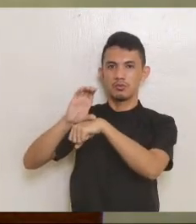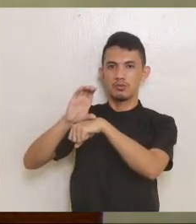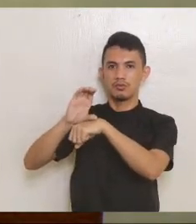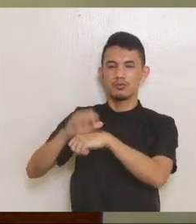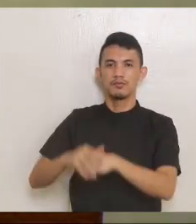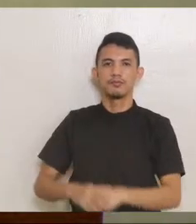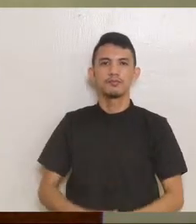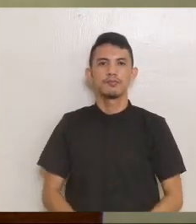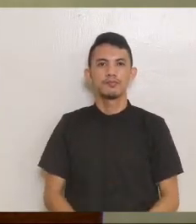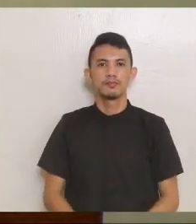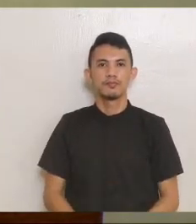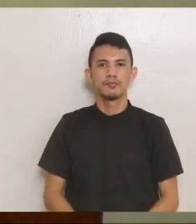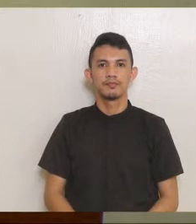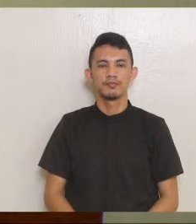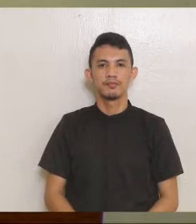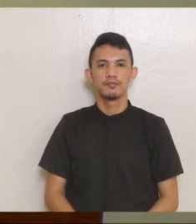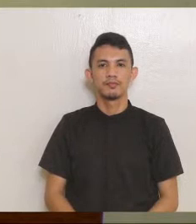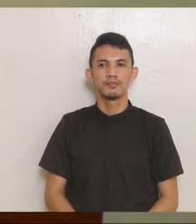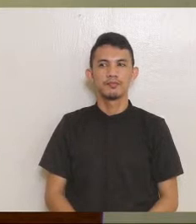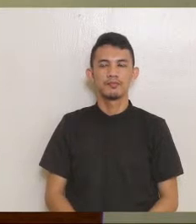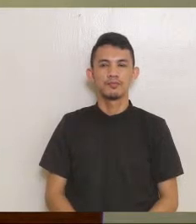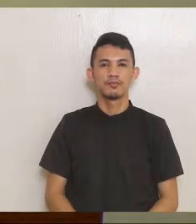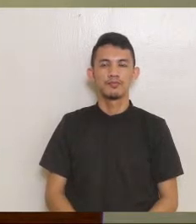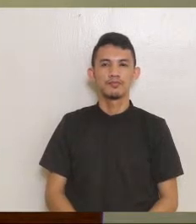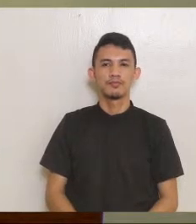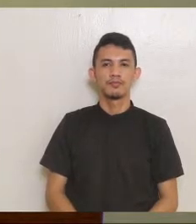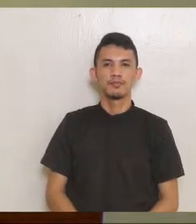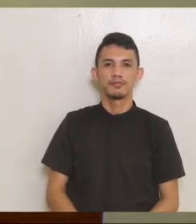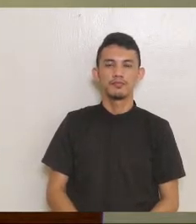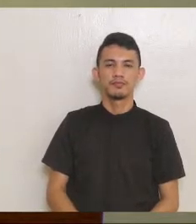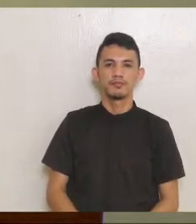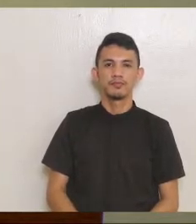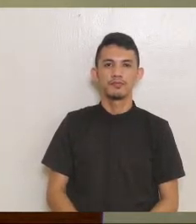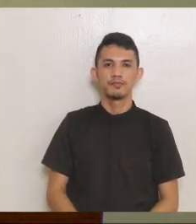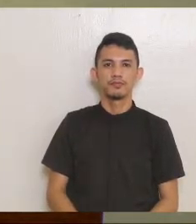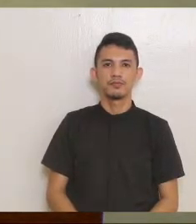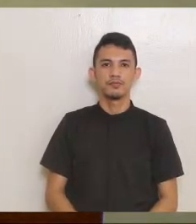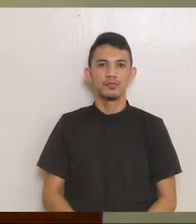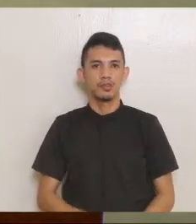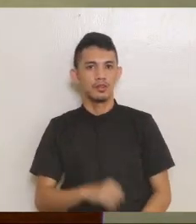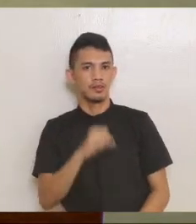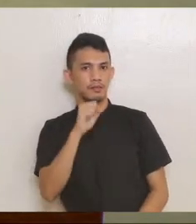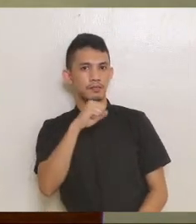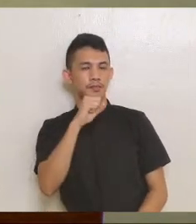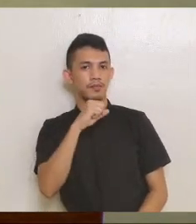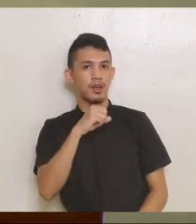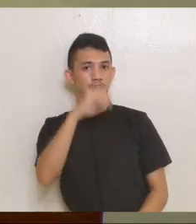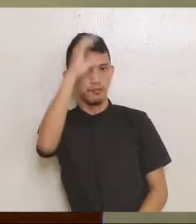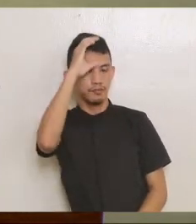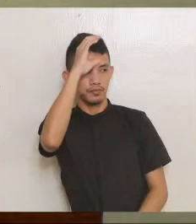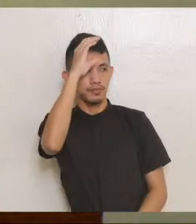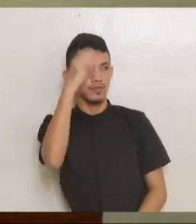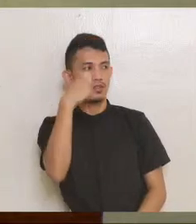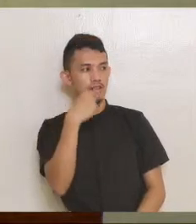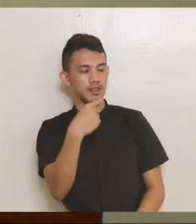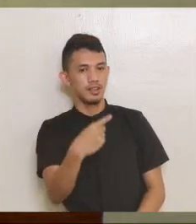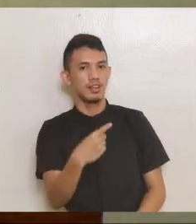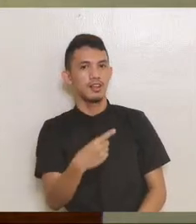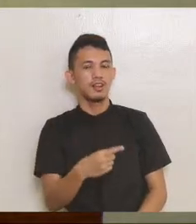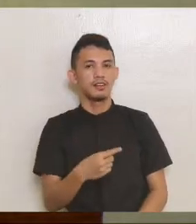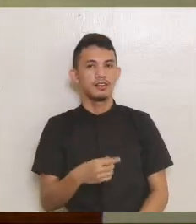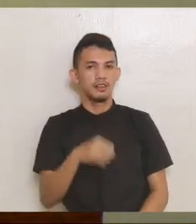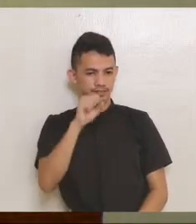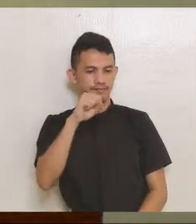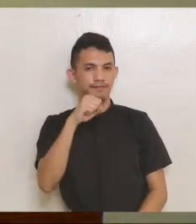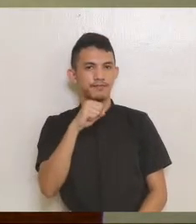si Lik Katoliko og si Muslim, ningon nga sige, ako po, musimba po sa inyo. Ato na sila.